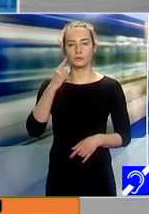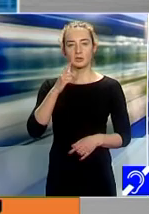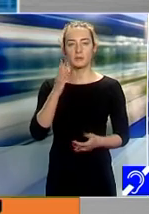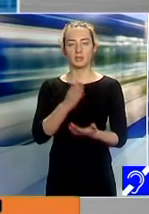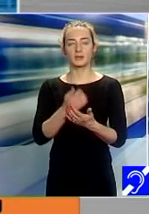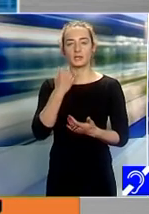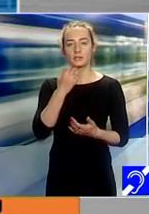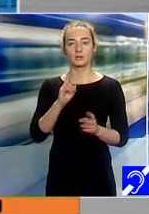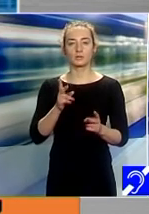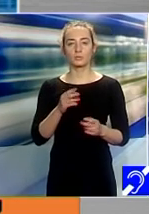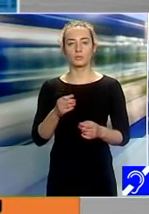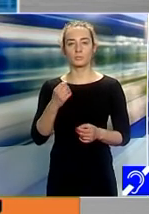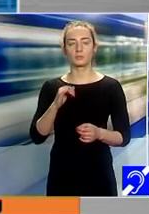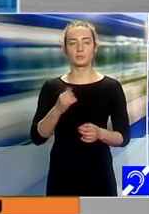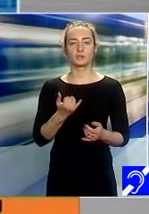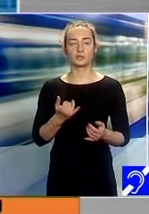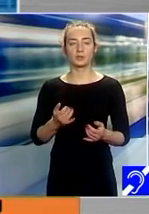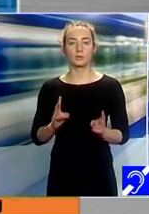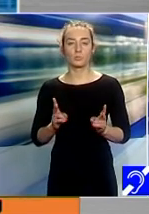în ce fel.